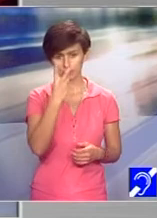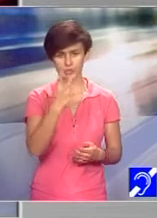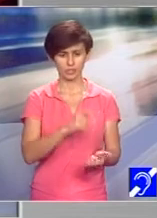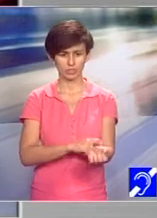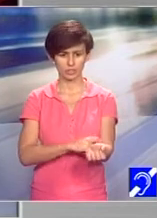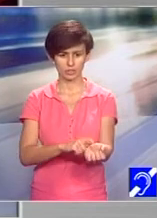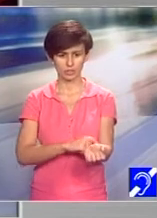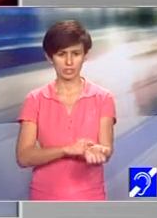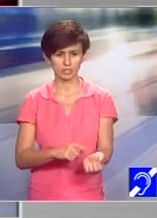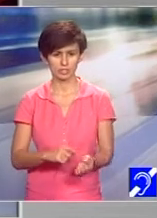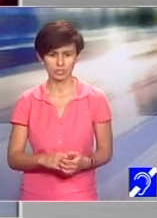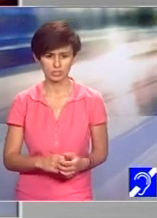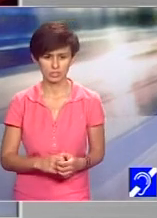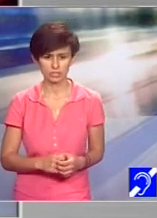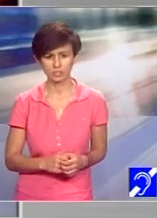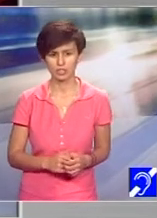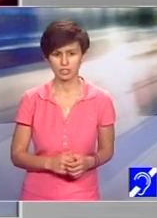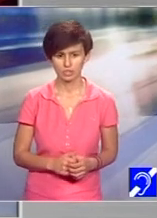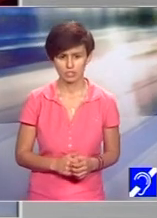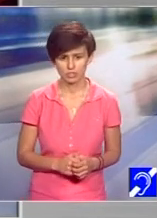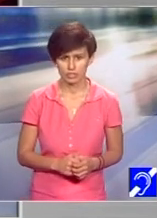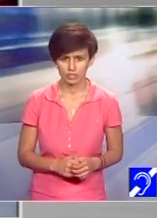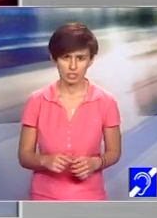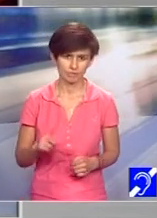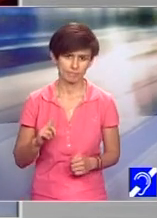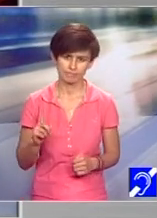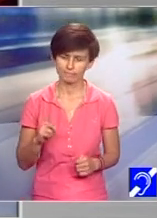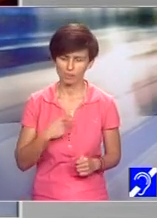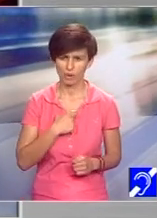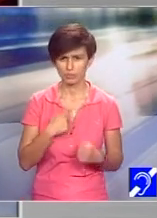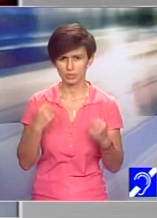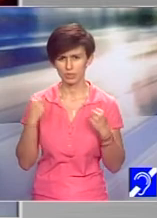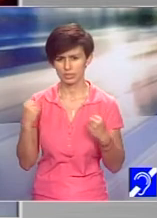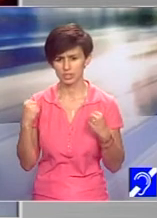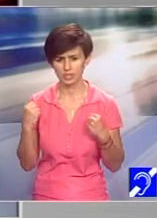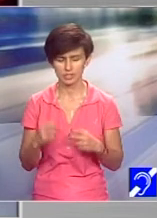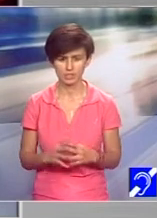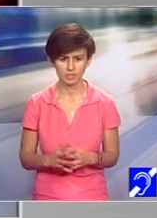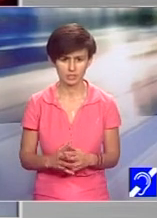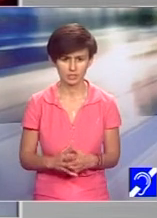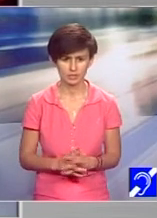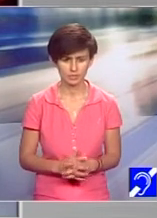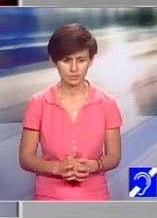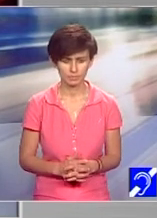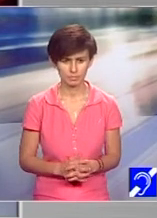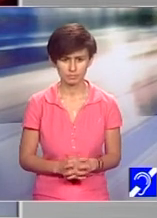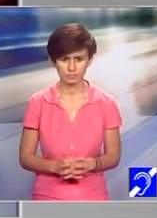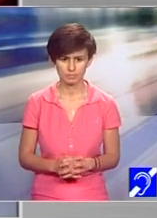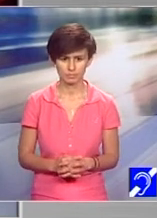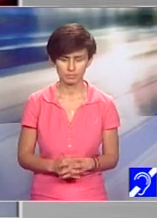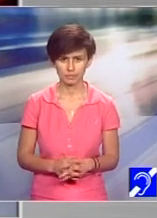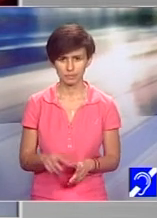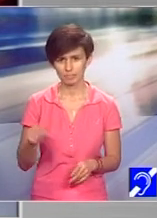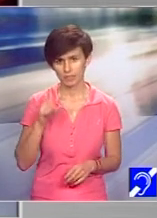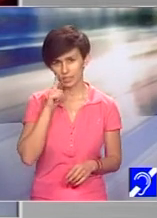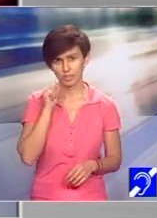vomează omul, mai bea, mai sare la bătaie, că asta este, trebuie să fii și bun psiholog. A lăsat mașina acolo, s-a dus și el și-a dat demisia.